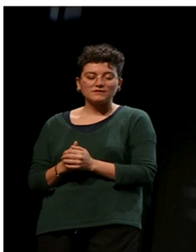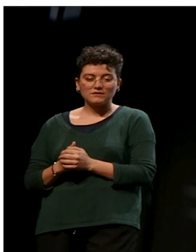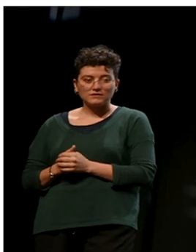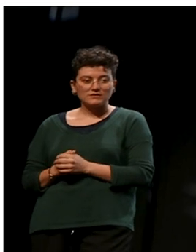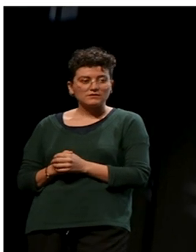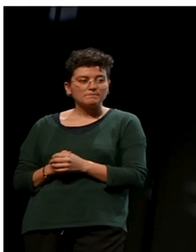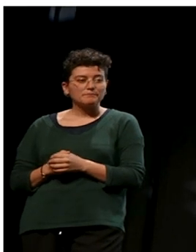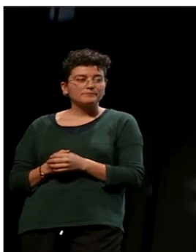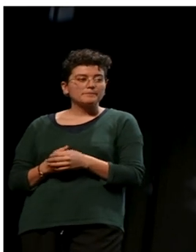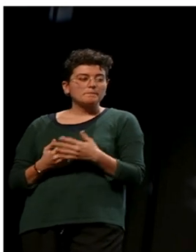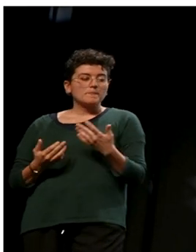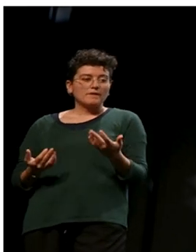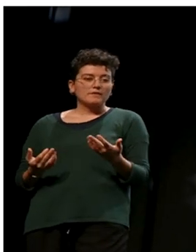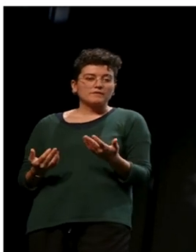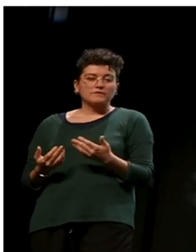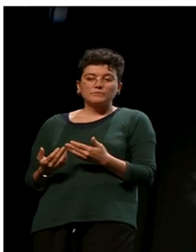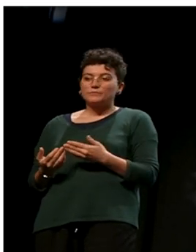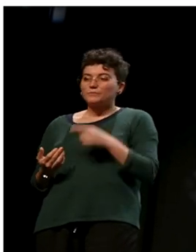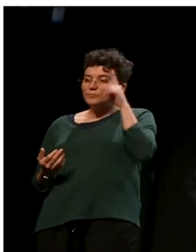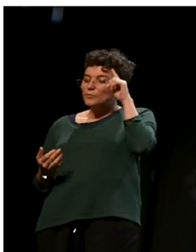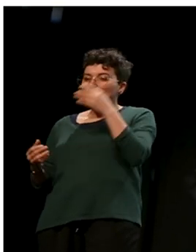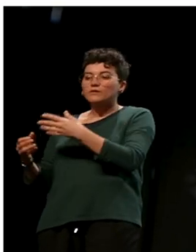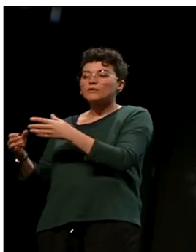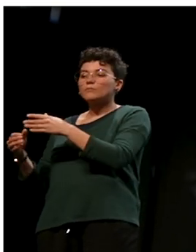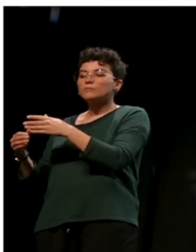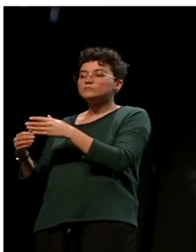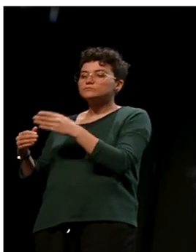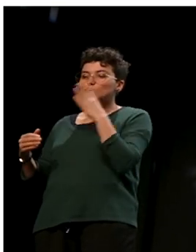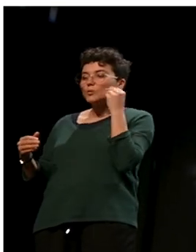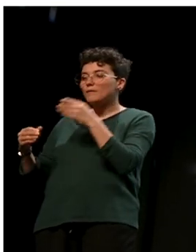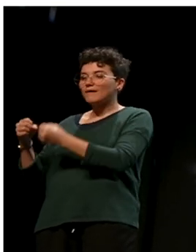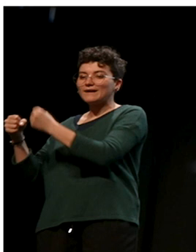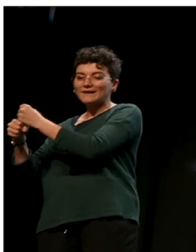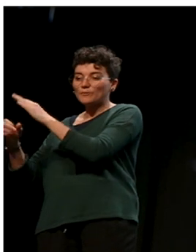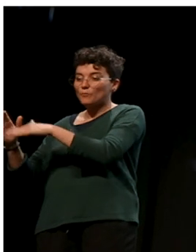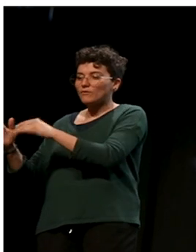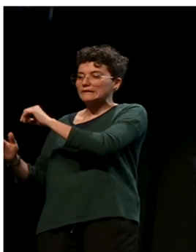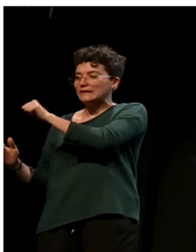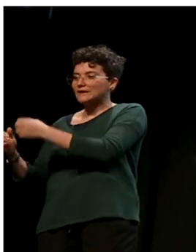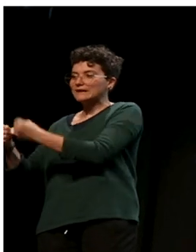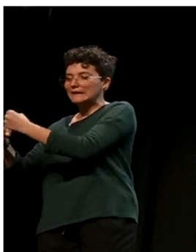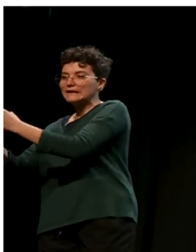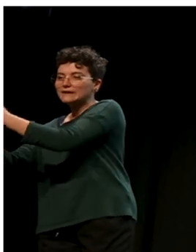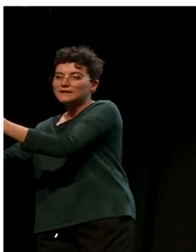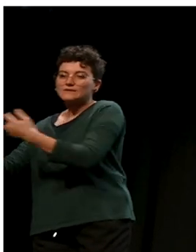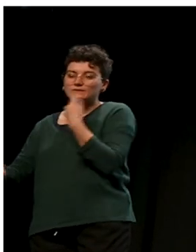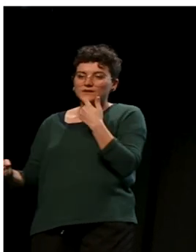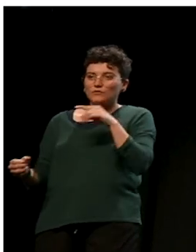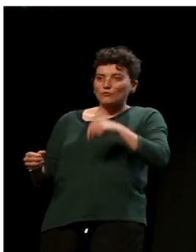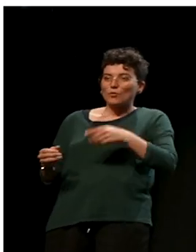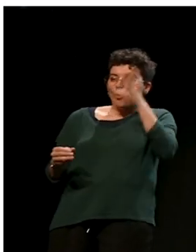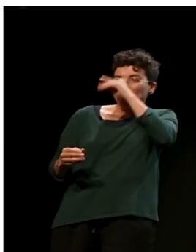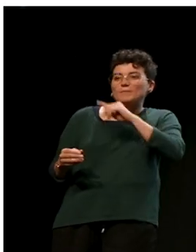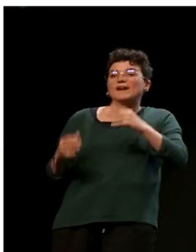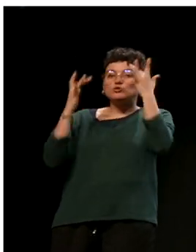personnes, par des trucs moins humains. Donc, si on veut, à un moment, avoir un produit culturel, il faut que ça reste un peu culturel, en fait, et qu'on ne mette pas que le